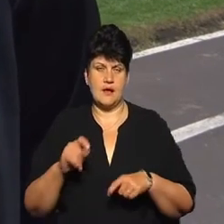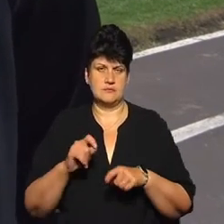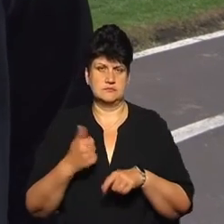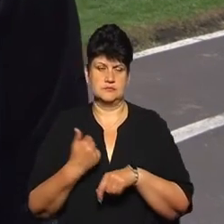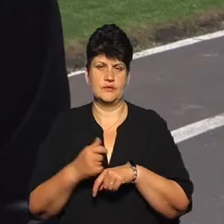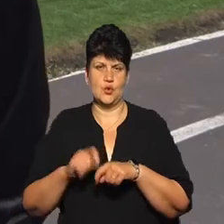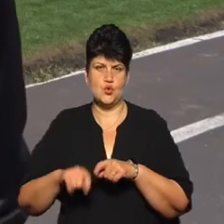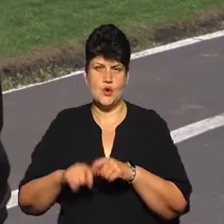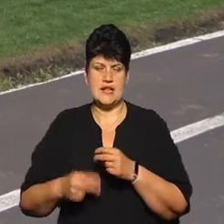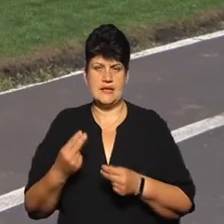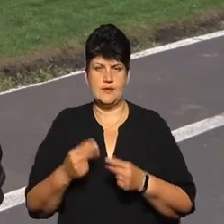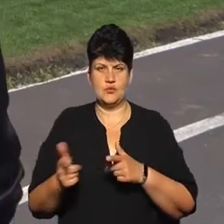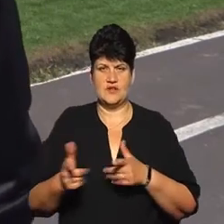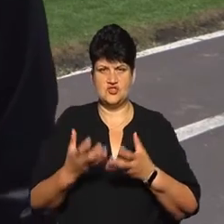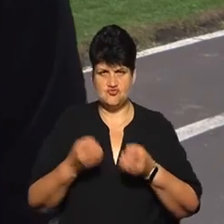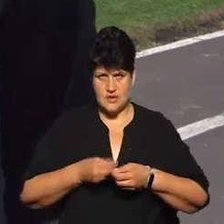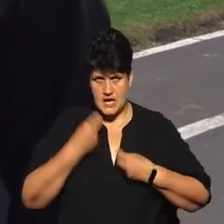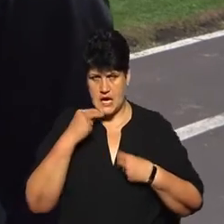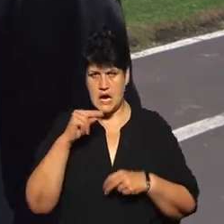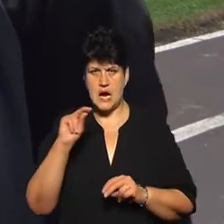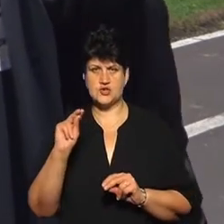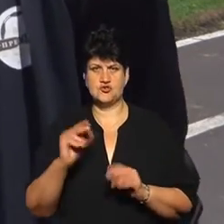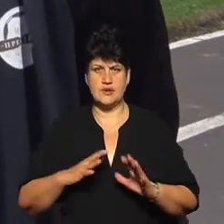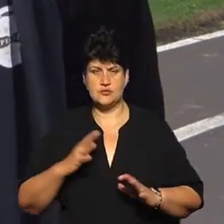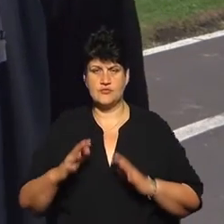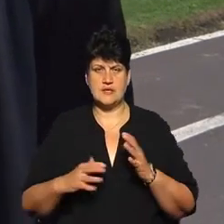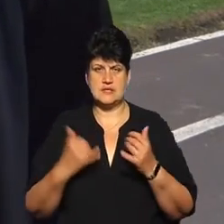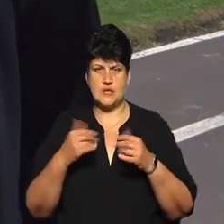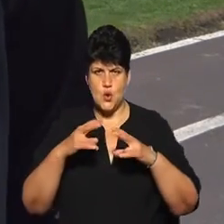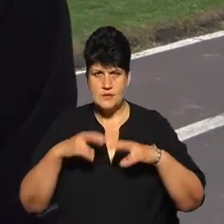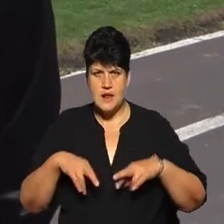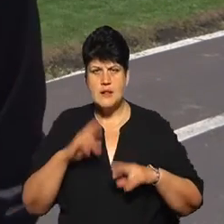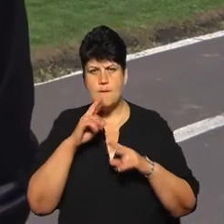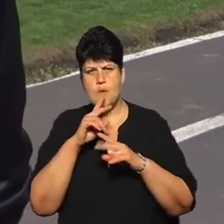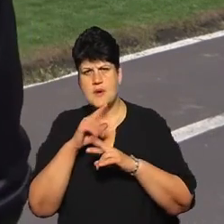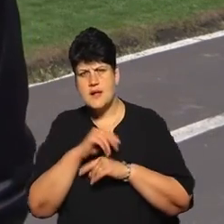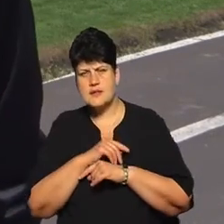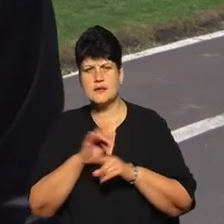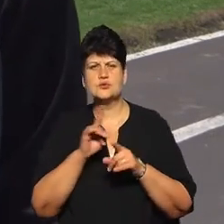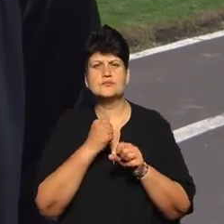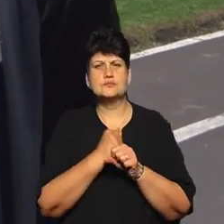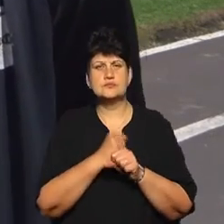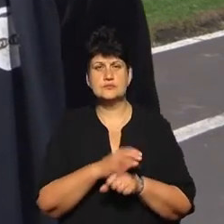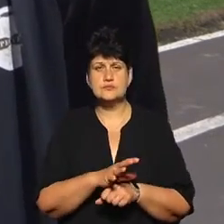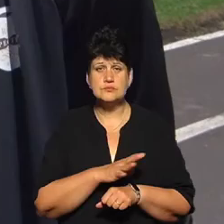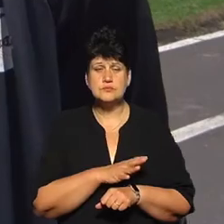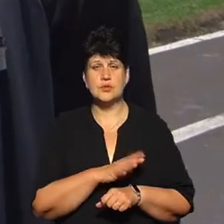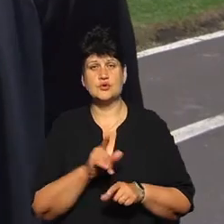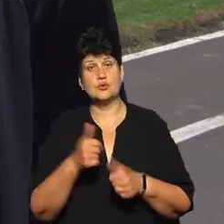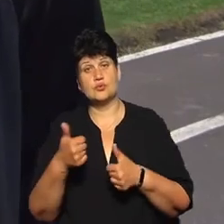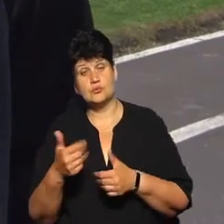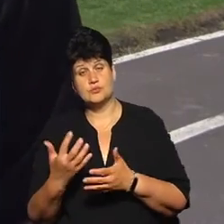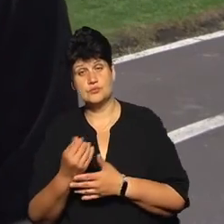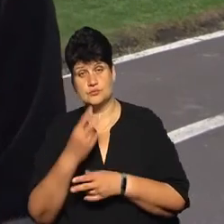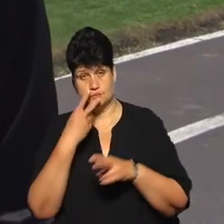підготуватися ще краще, тренуватися зараз, розібрати помилки, які ми допустили, і що в нас добре получилося. Тобто